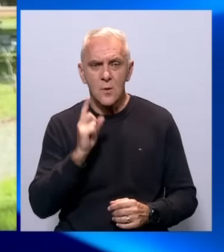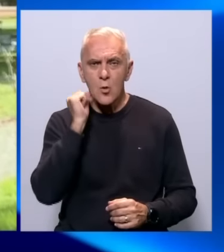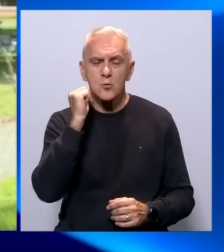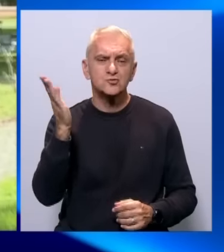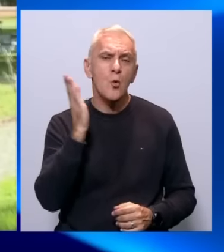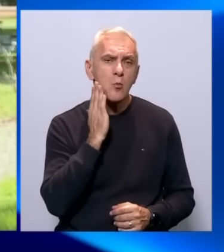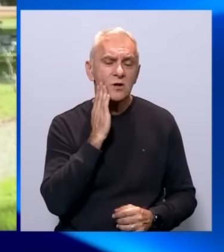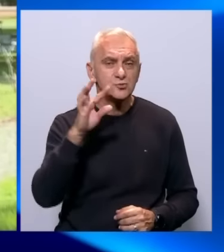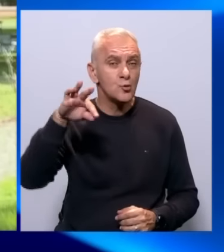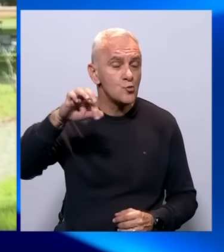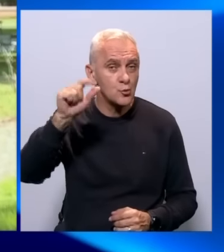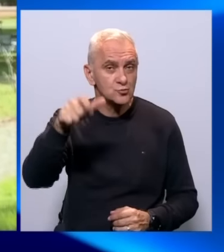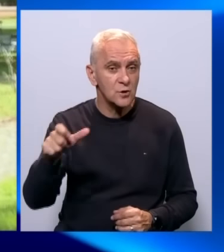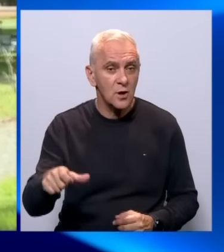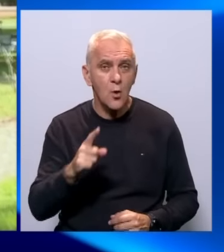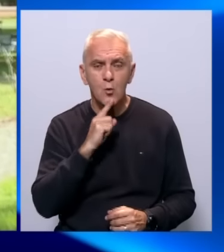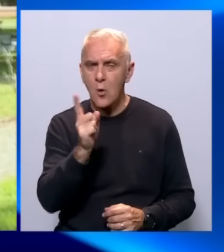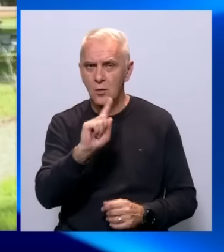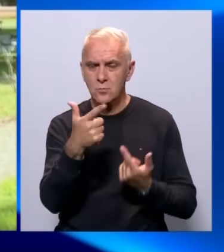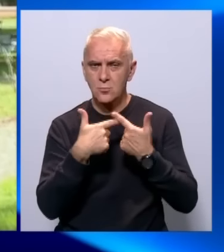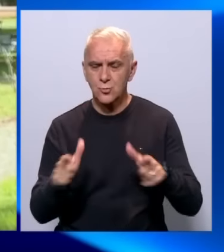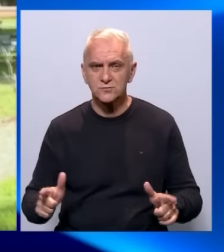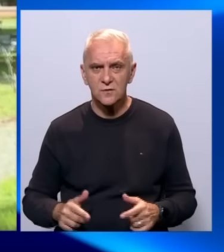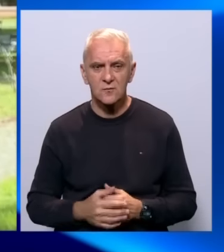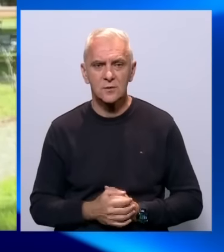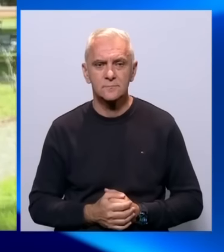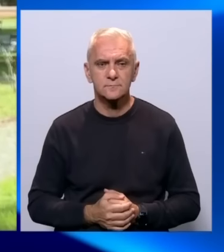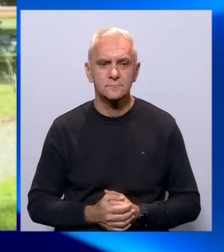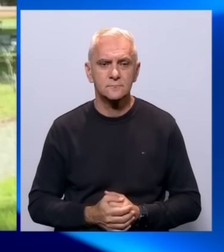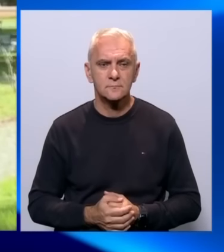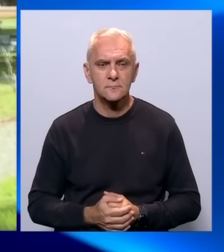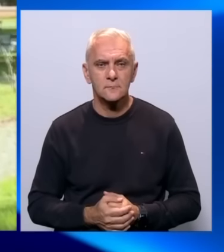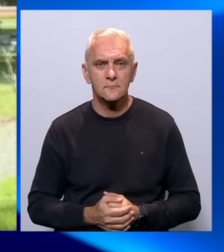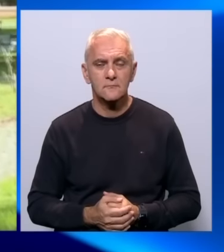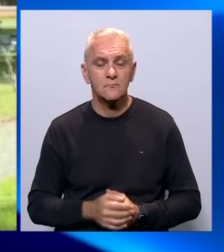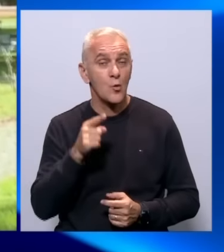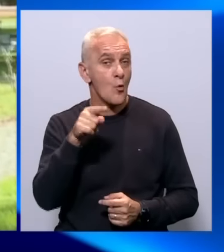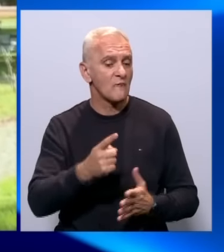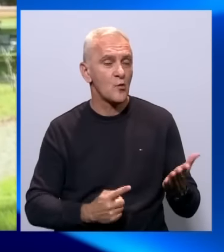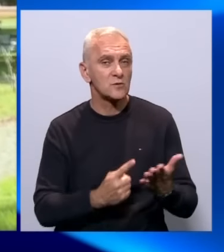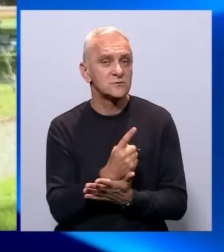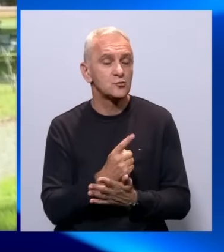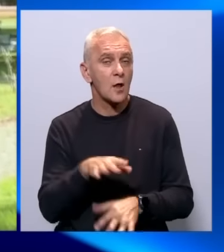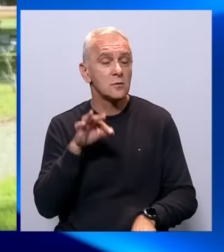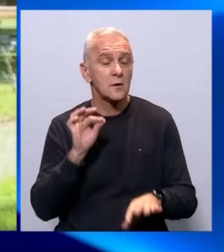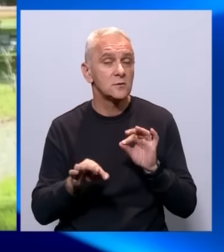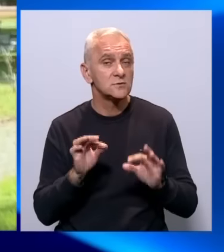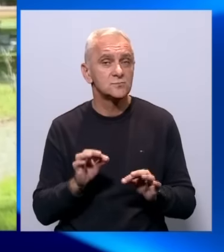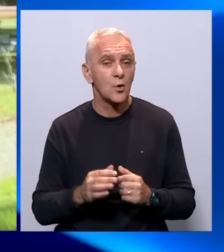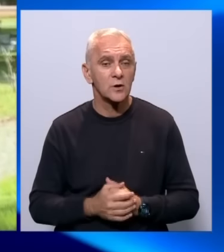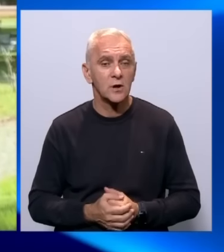kod Tuzlaka koji to nikad neće dozvoliti i ovi rezultati izbora su